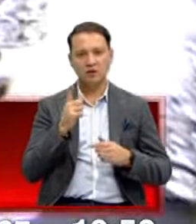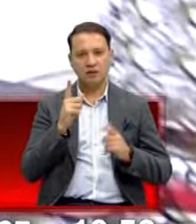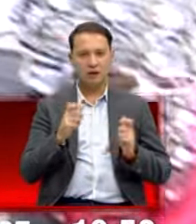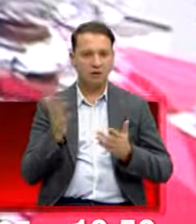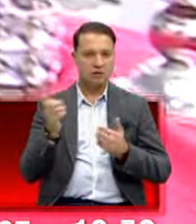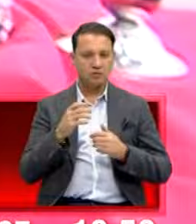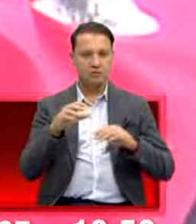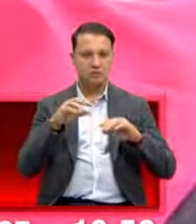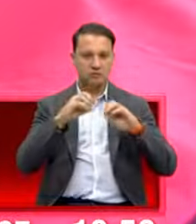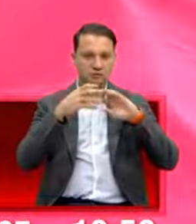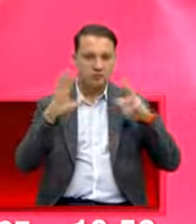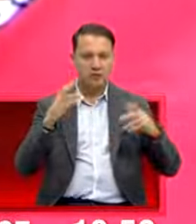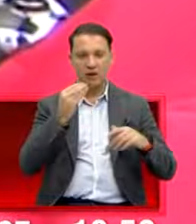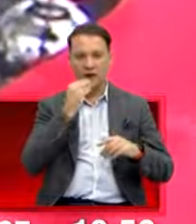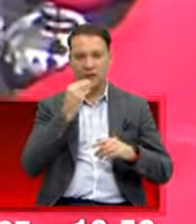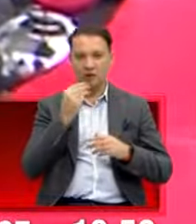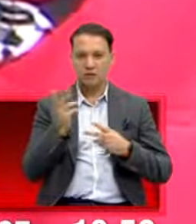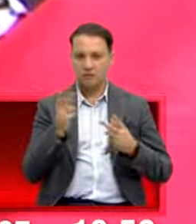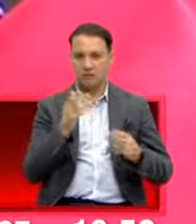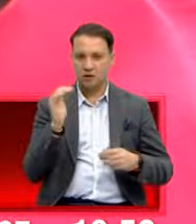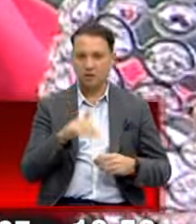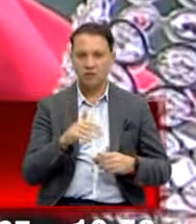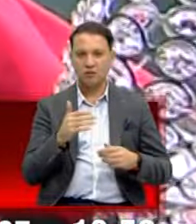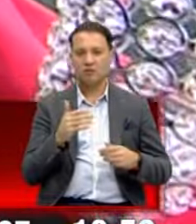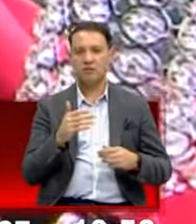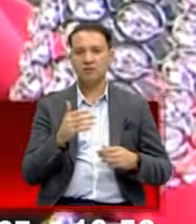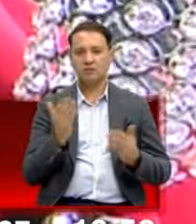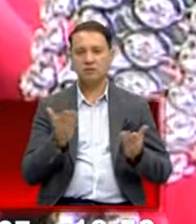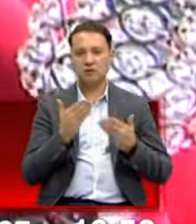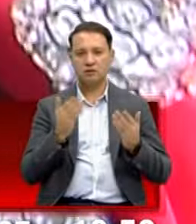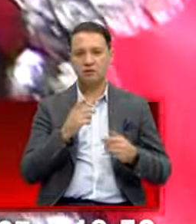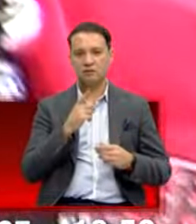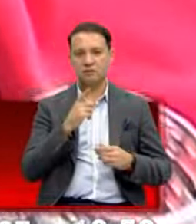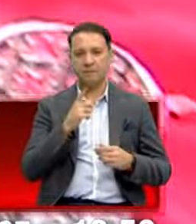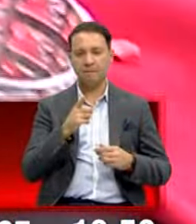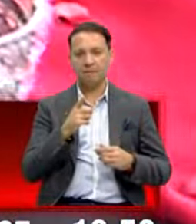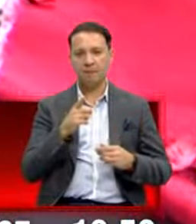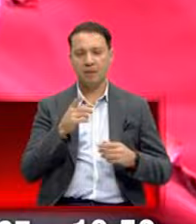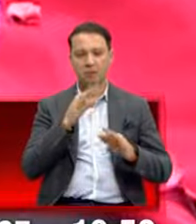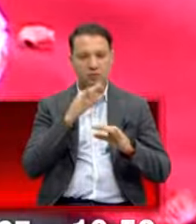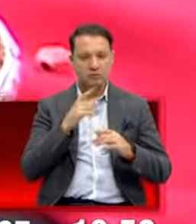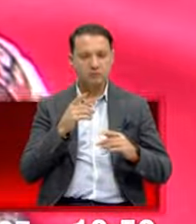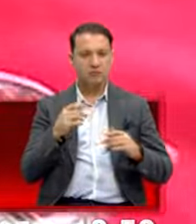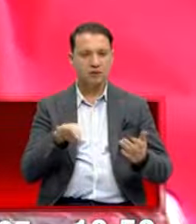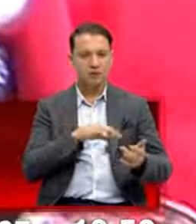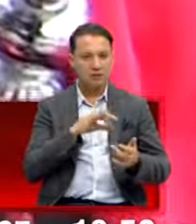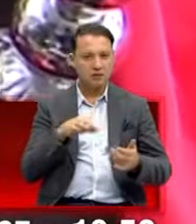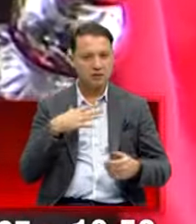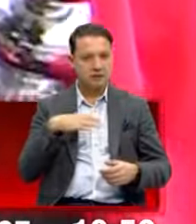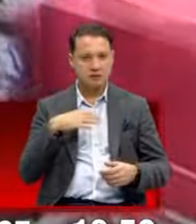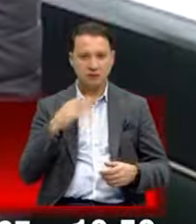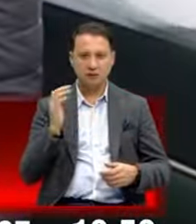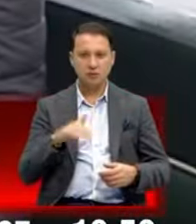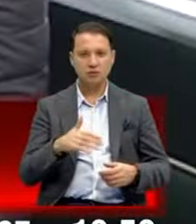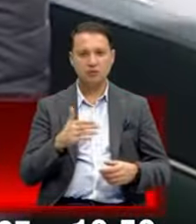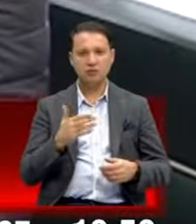alabiliyoruz. Süsleme oluyor. Yemek siparişi varsa yemek oluyor. Mesela çalgı, keman vesaire istedikleri